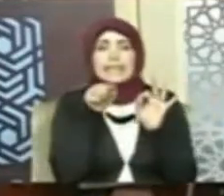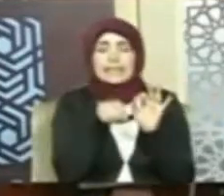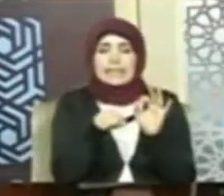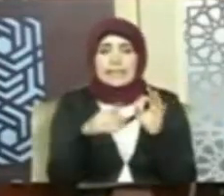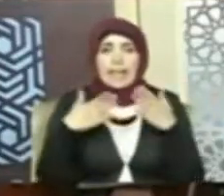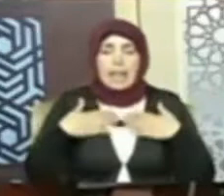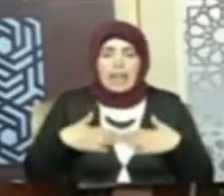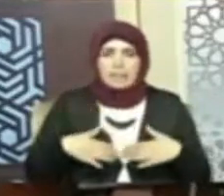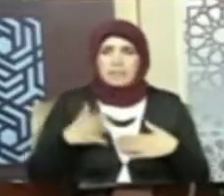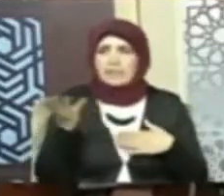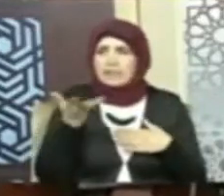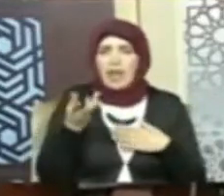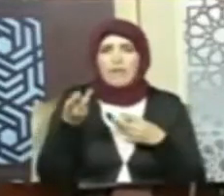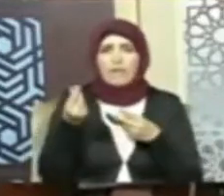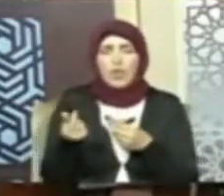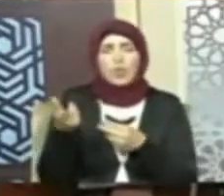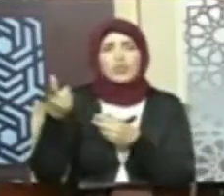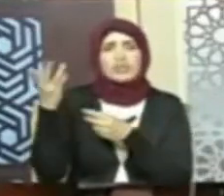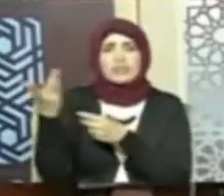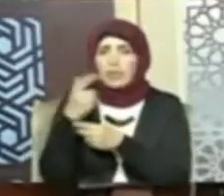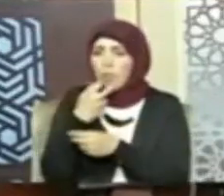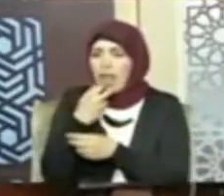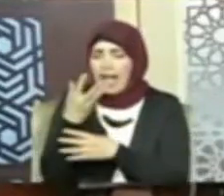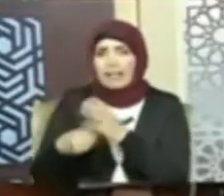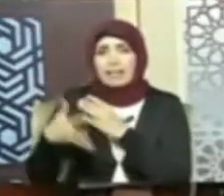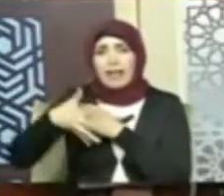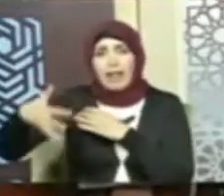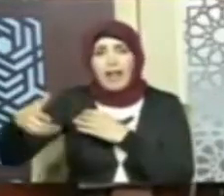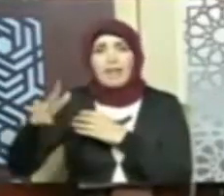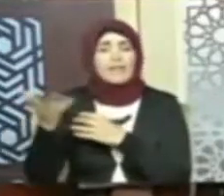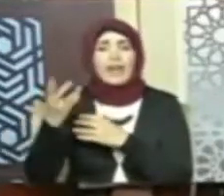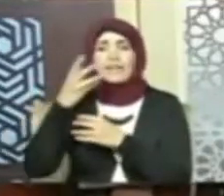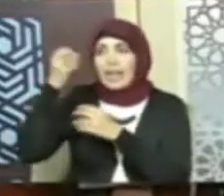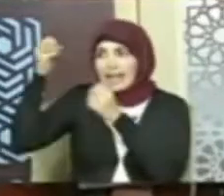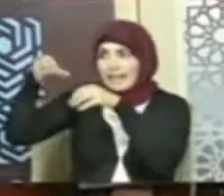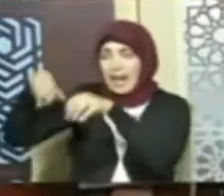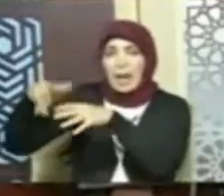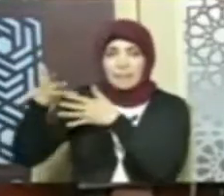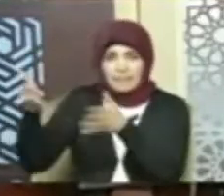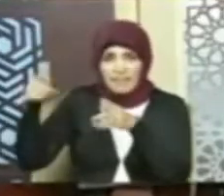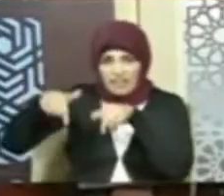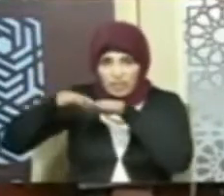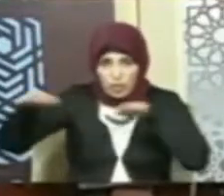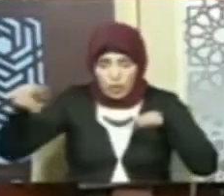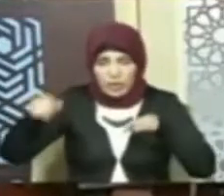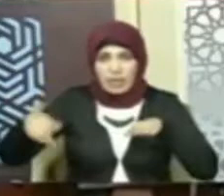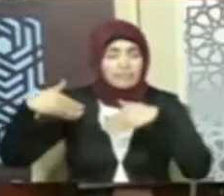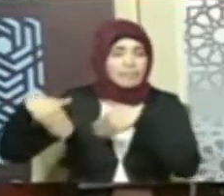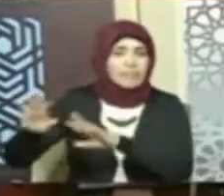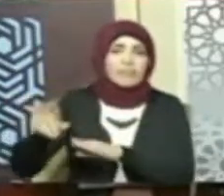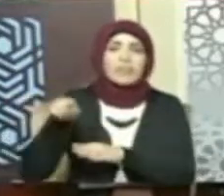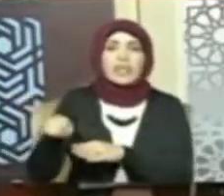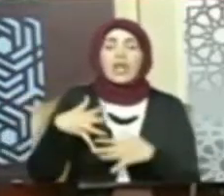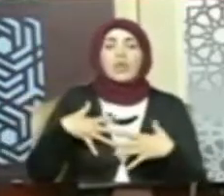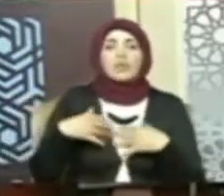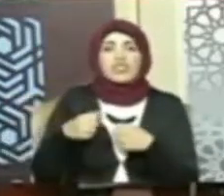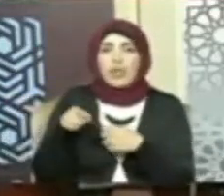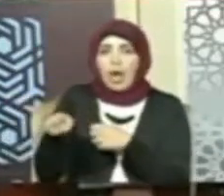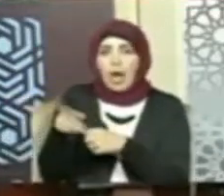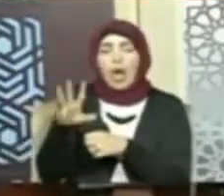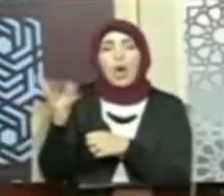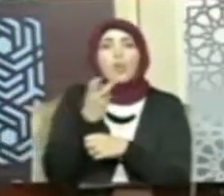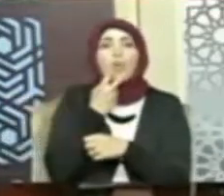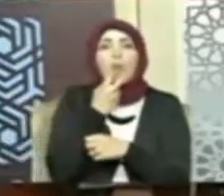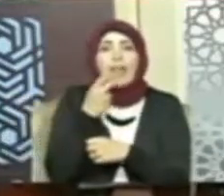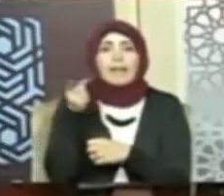وتركتم ما خولناكم ما أنعمنا به عليكم من المال والأهل